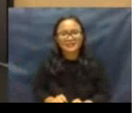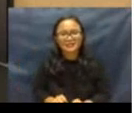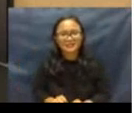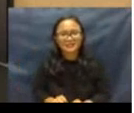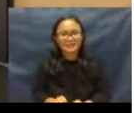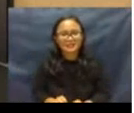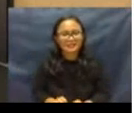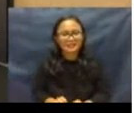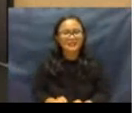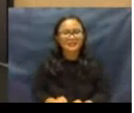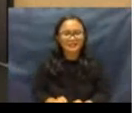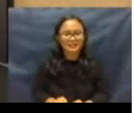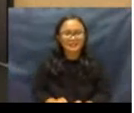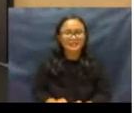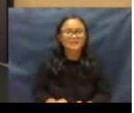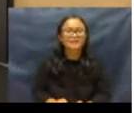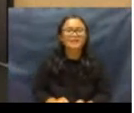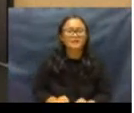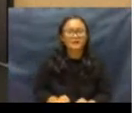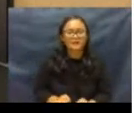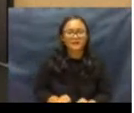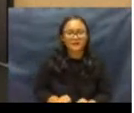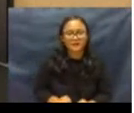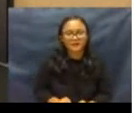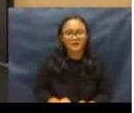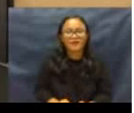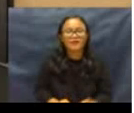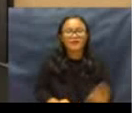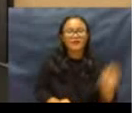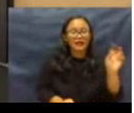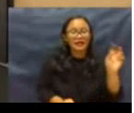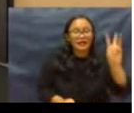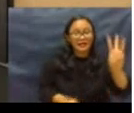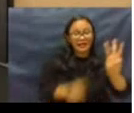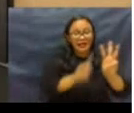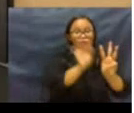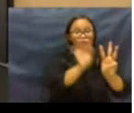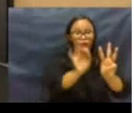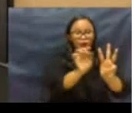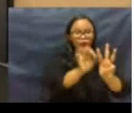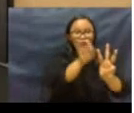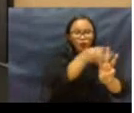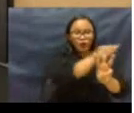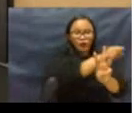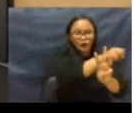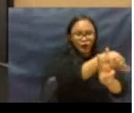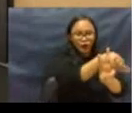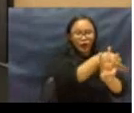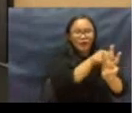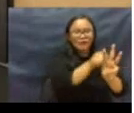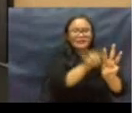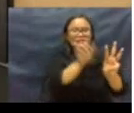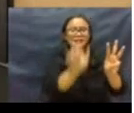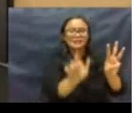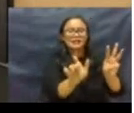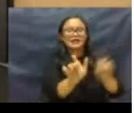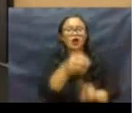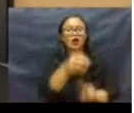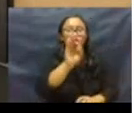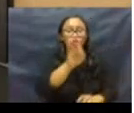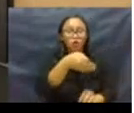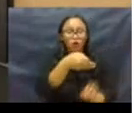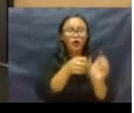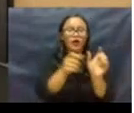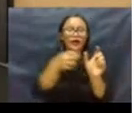Okay. Ya, oke, okay, kalau begitu depannya benar di Bapak Ibu ya, ada 3 huruf. Nah, kata kedua itu kosong, EL,